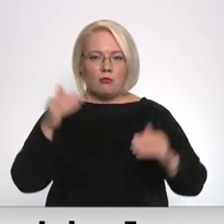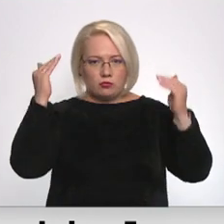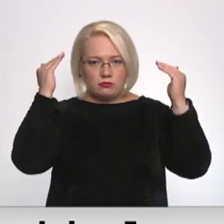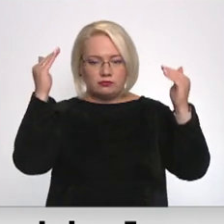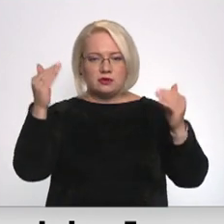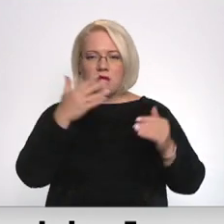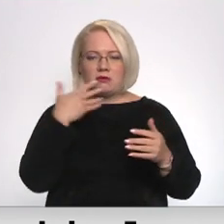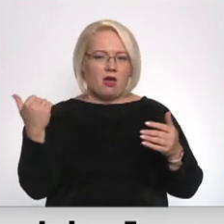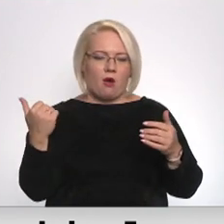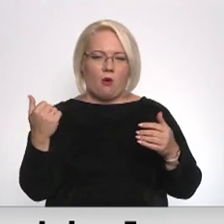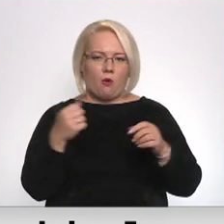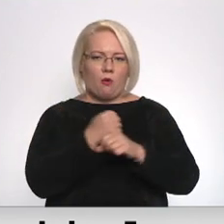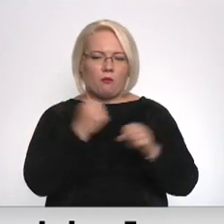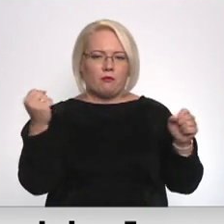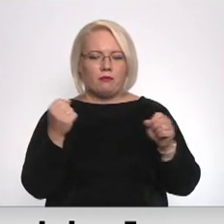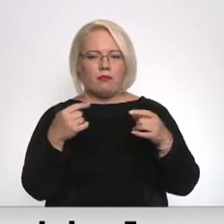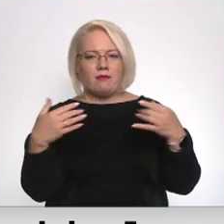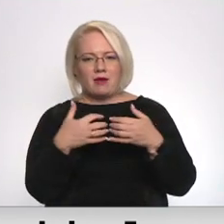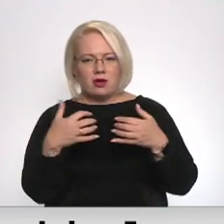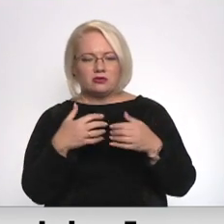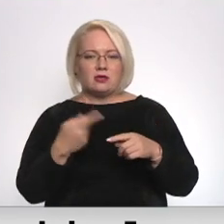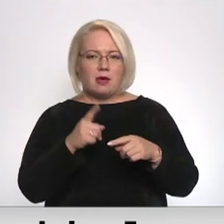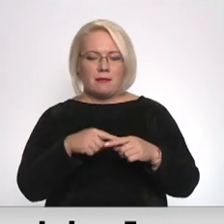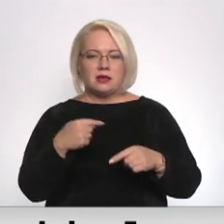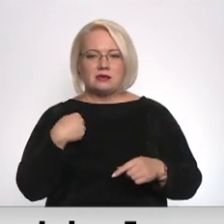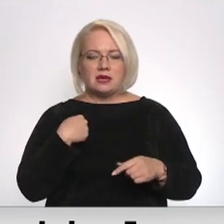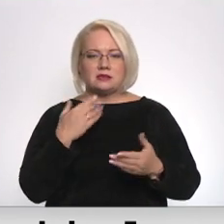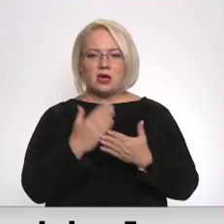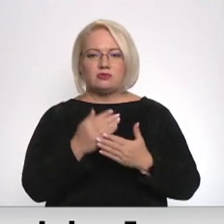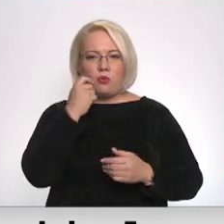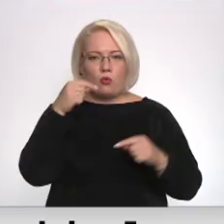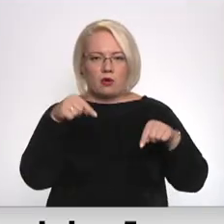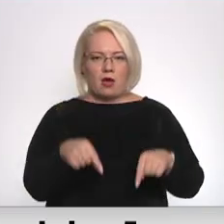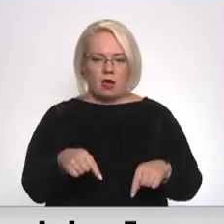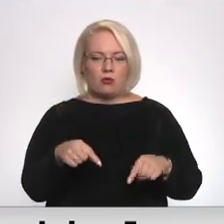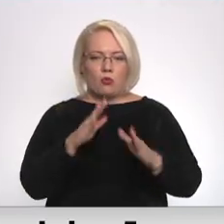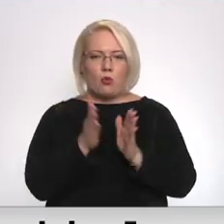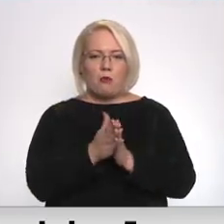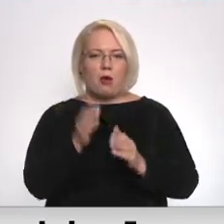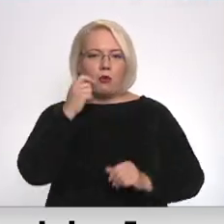nelido bumbas. Un šis ir arī viens no iemesliem, kāpēc es esmu Ukrainā un esmu ar Ukraiņu tautu.